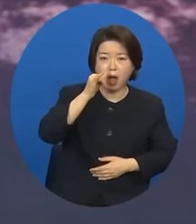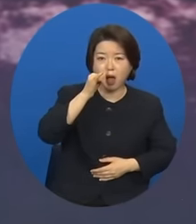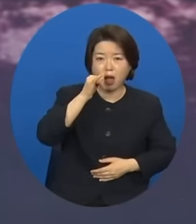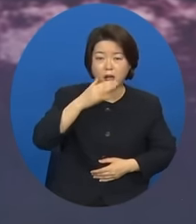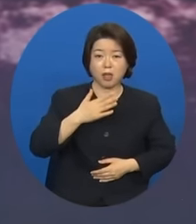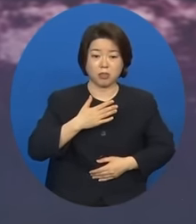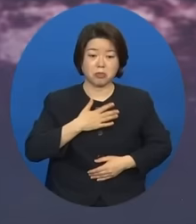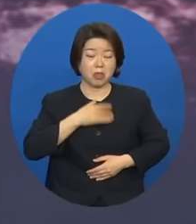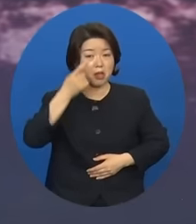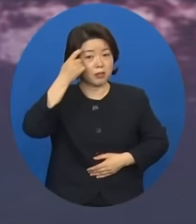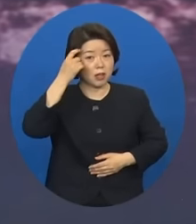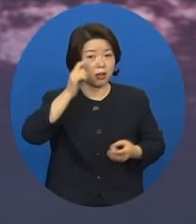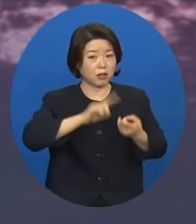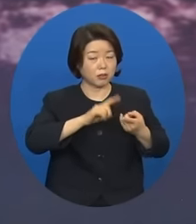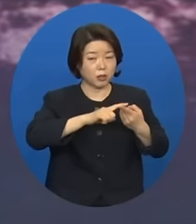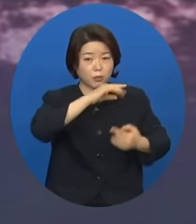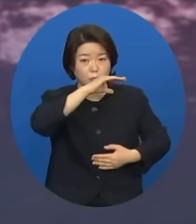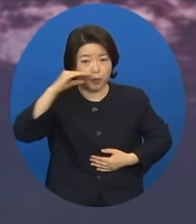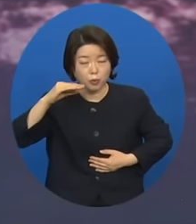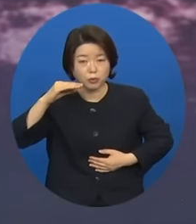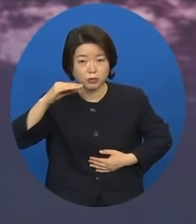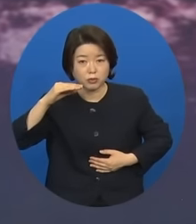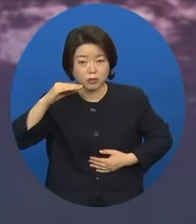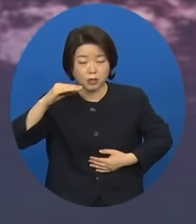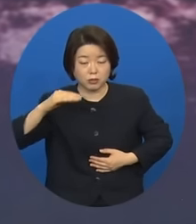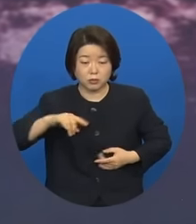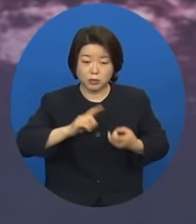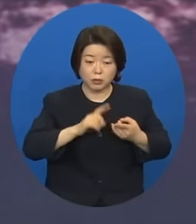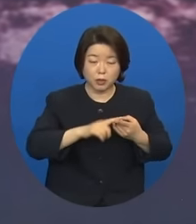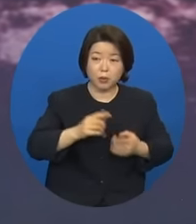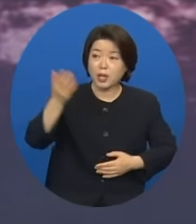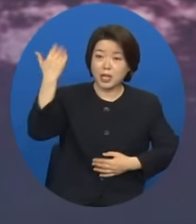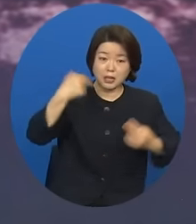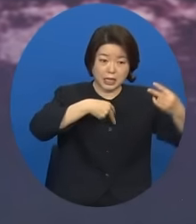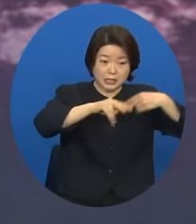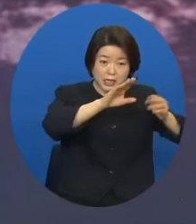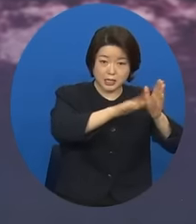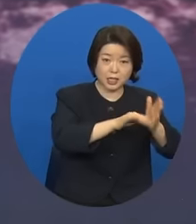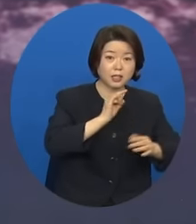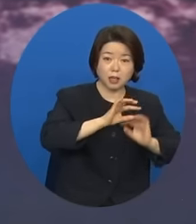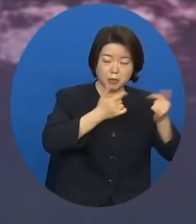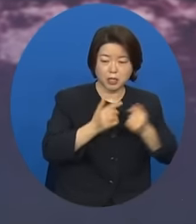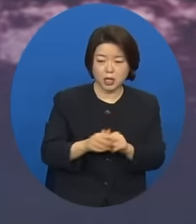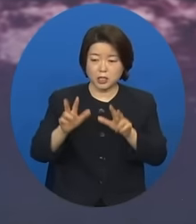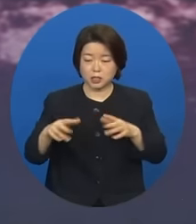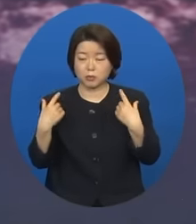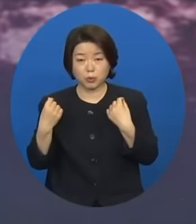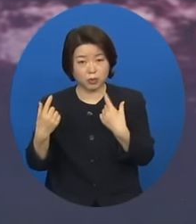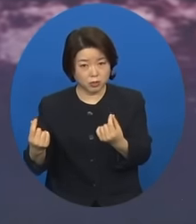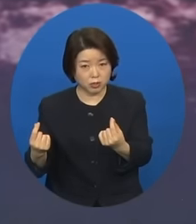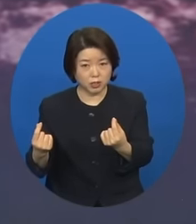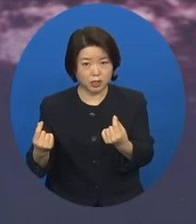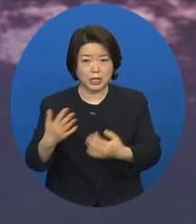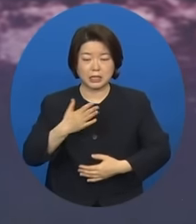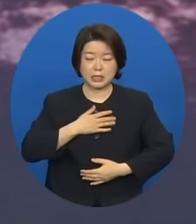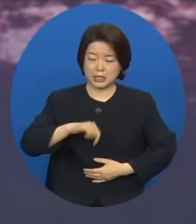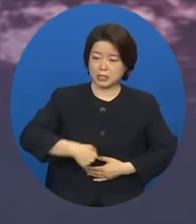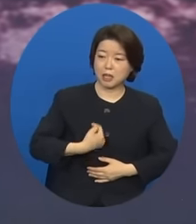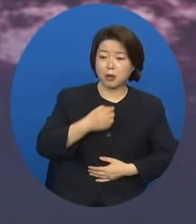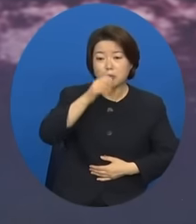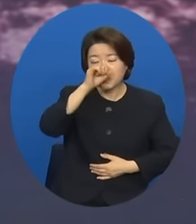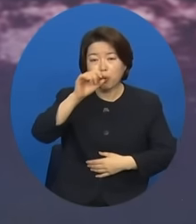소견에 오른 대로 살아가는 시대가 사사기 때만이 아닙니다 지금도 마찬가지예요 내가